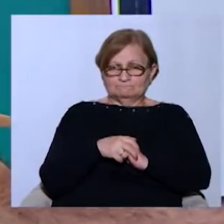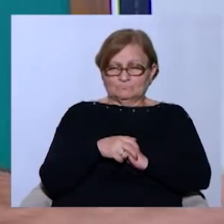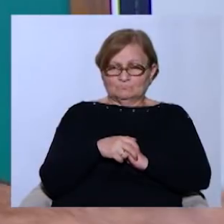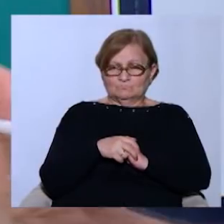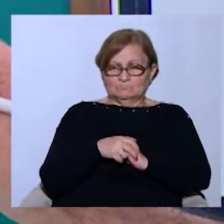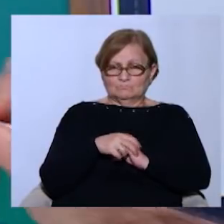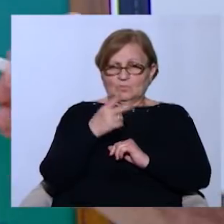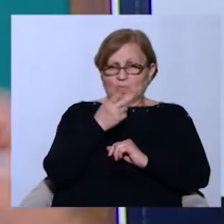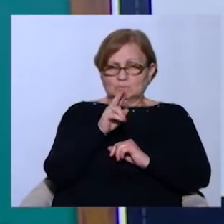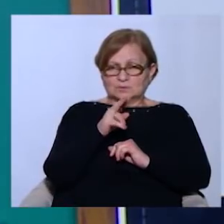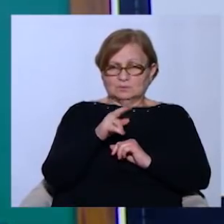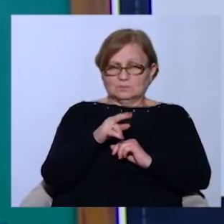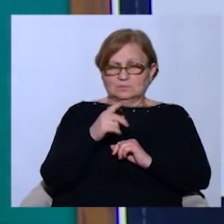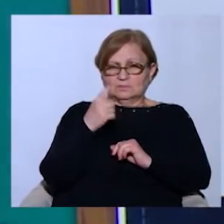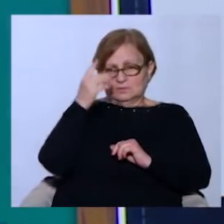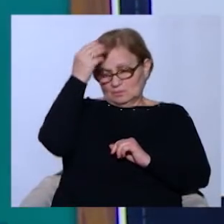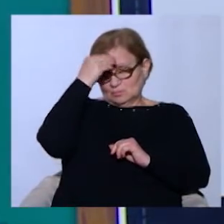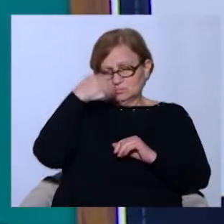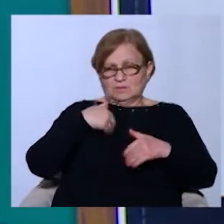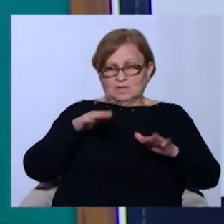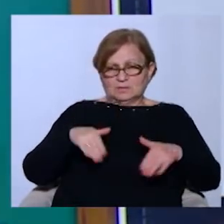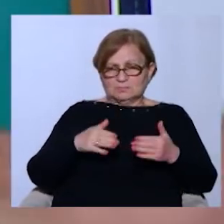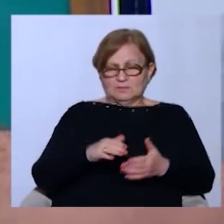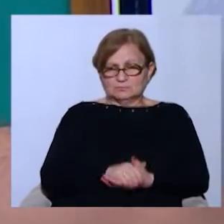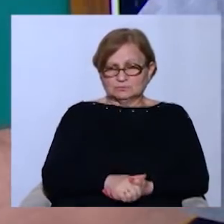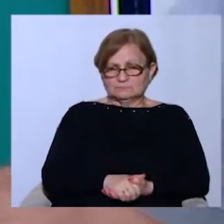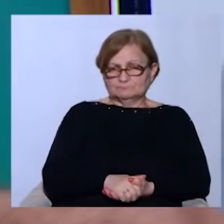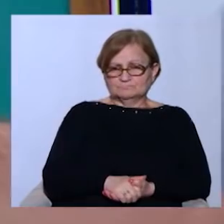მაქვს 22 ლარი და ქუდი აღარ მაქვს.